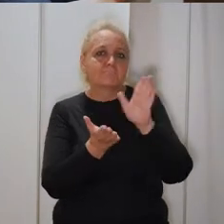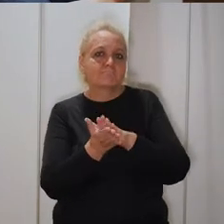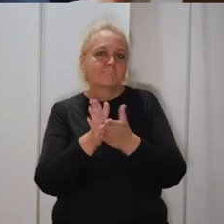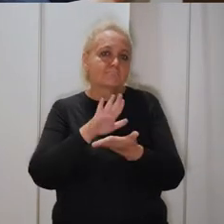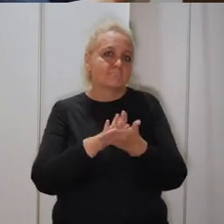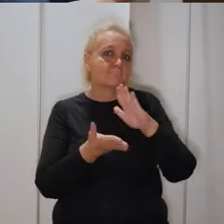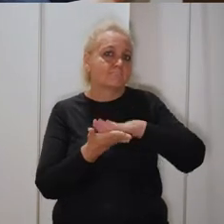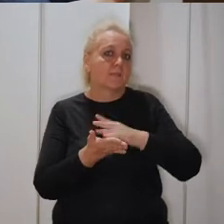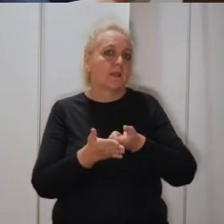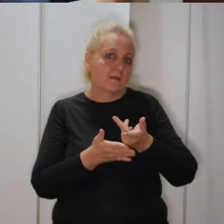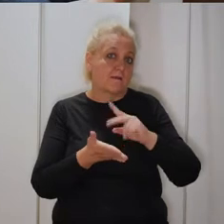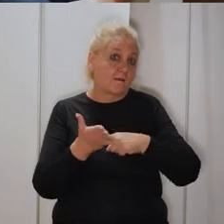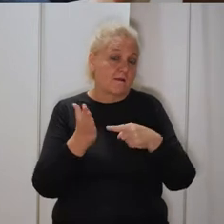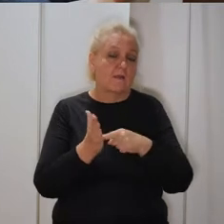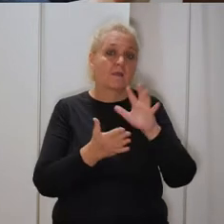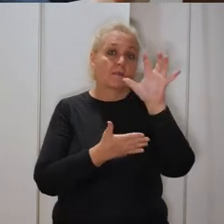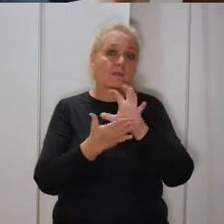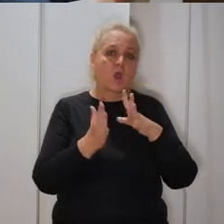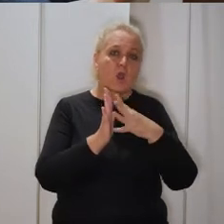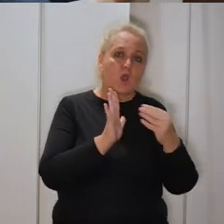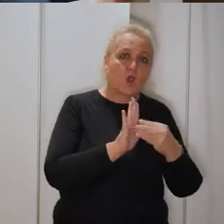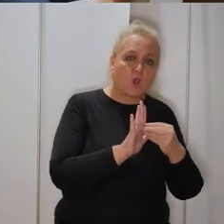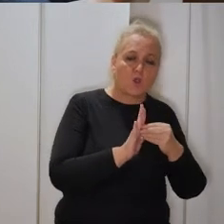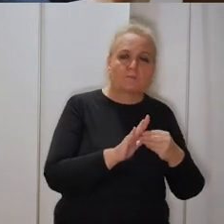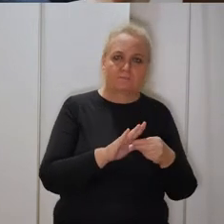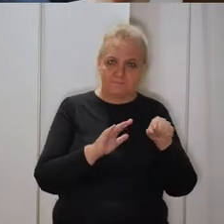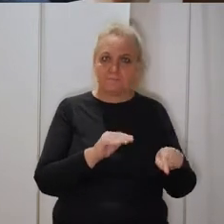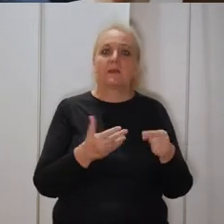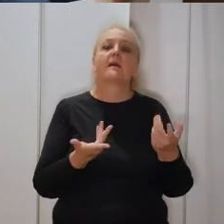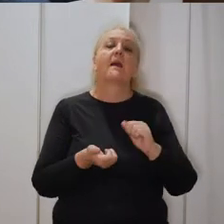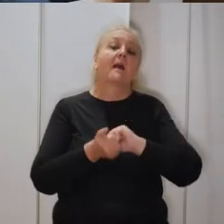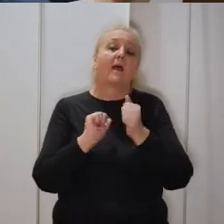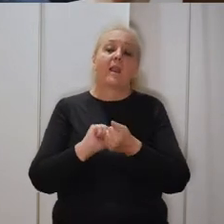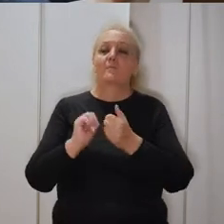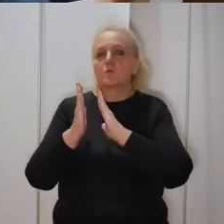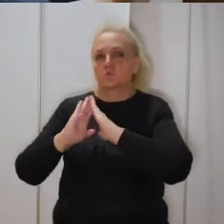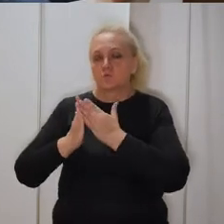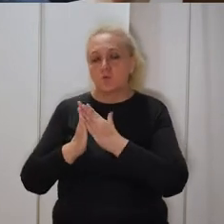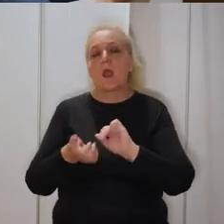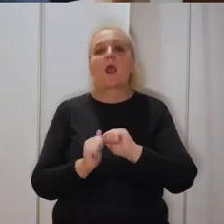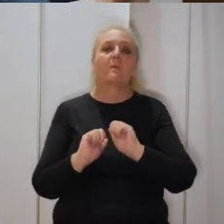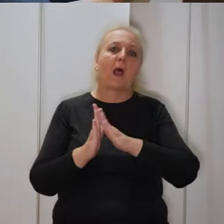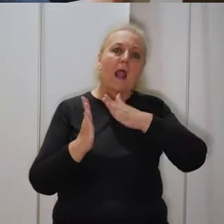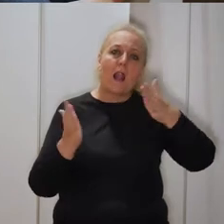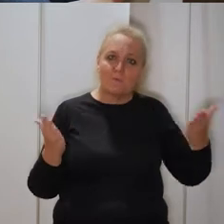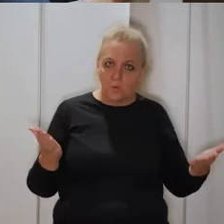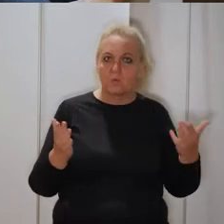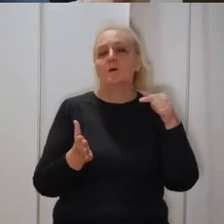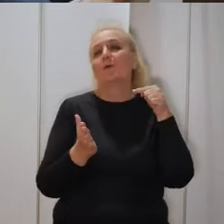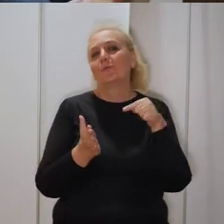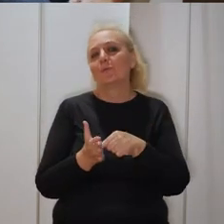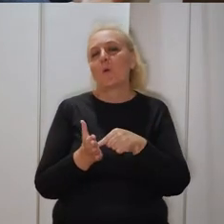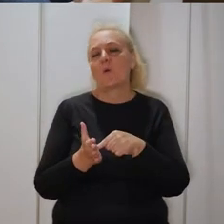razy i treść powielana na ksero, czy to będzie książka lub album,